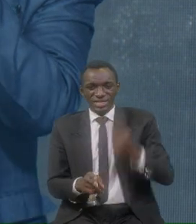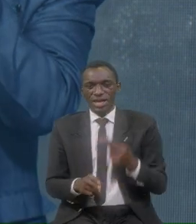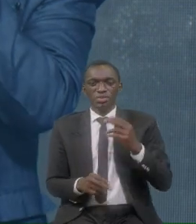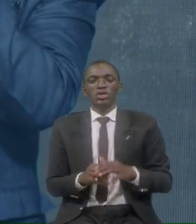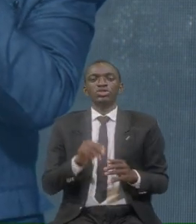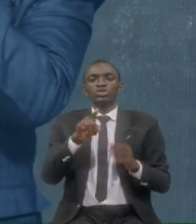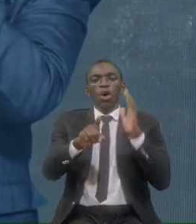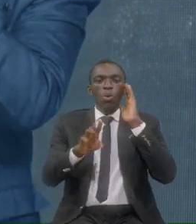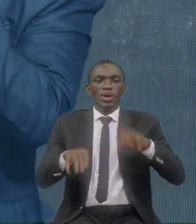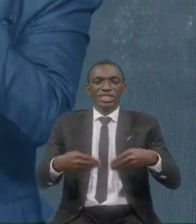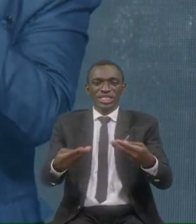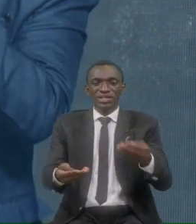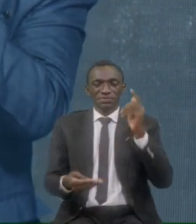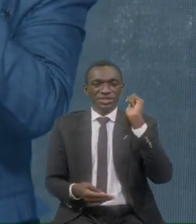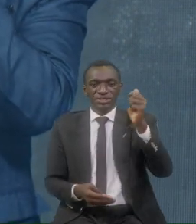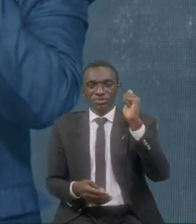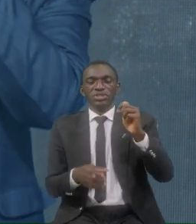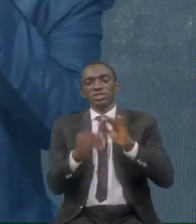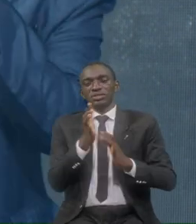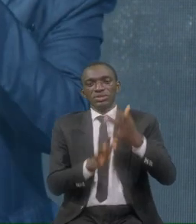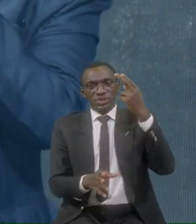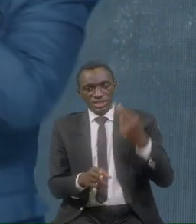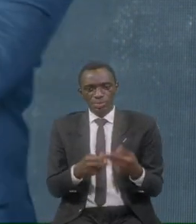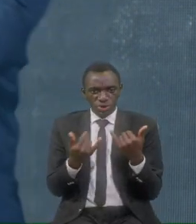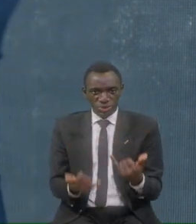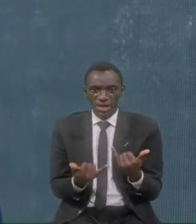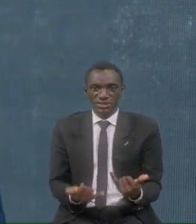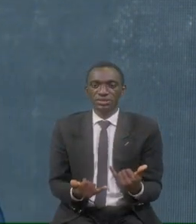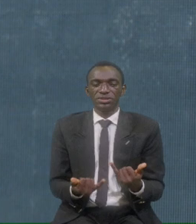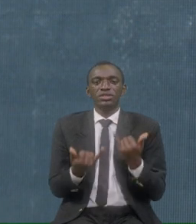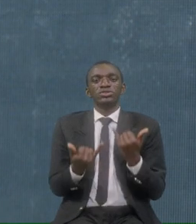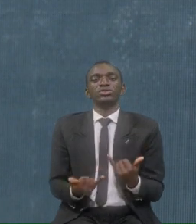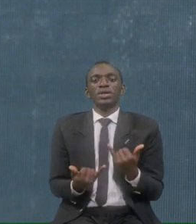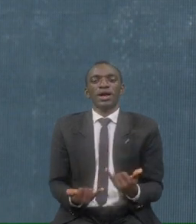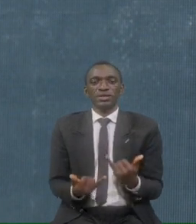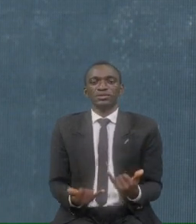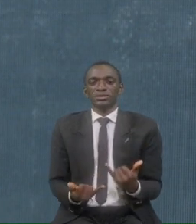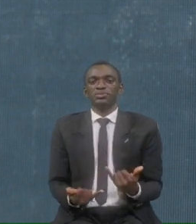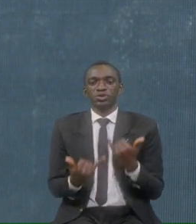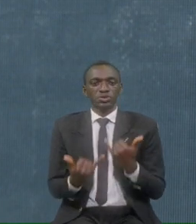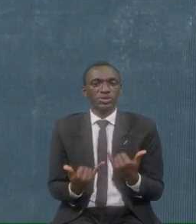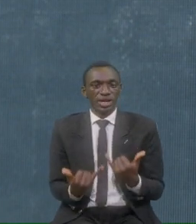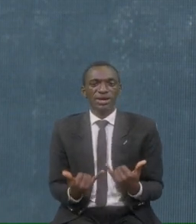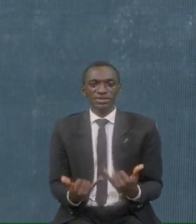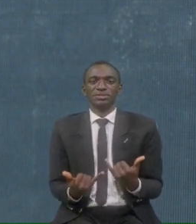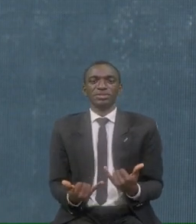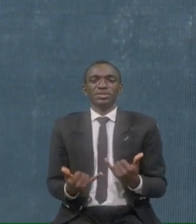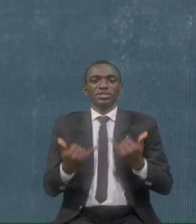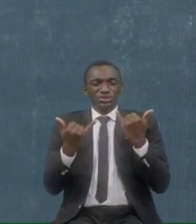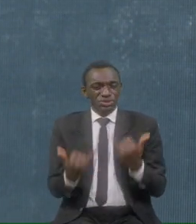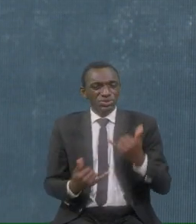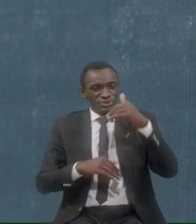testimony tonight, tonight, tonight, tonight,